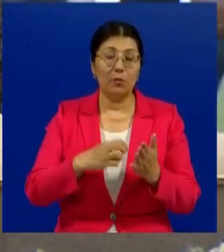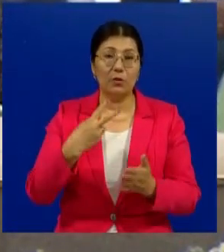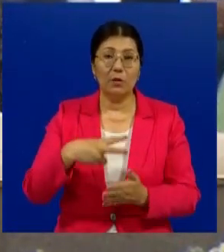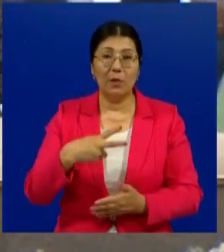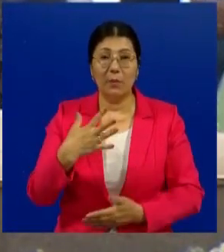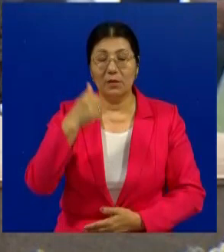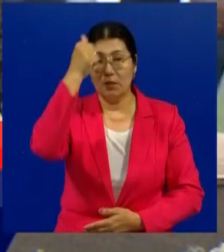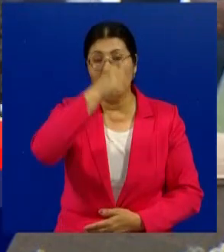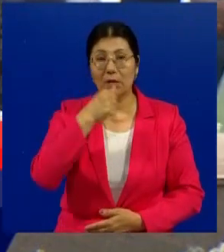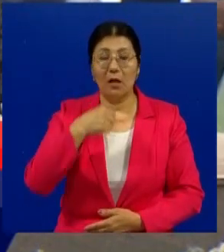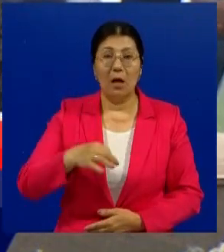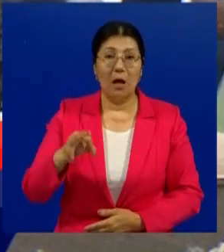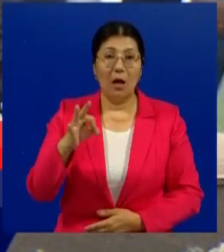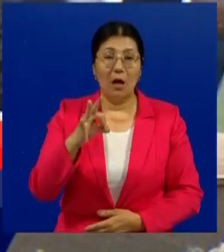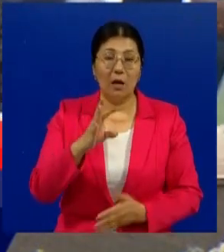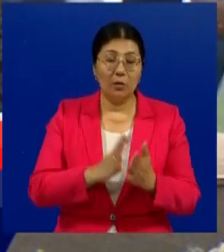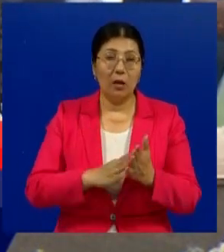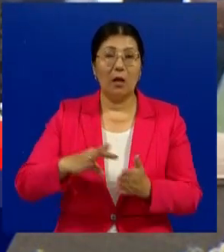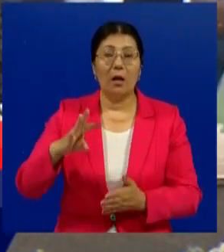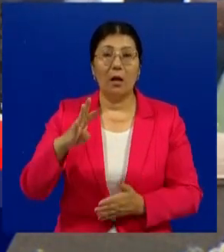1900-ші октябрь